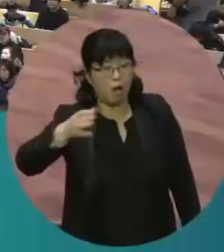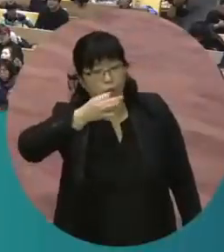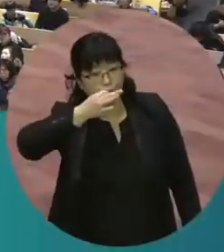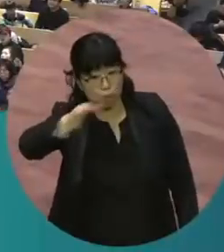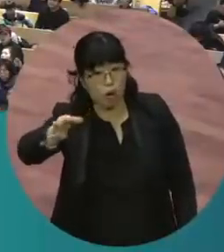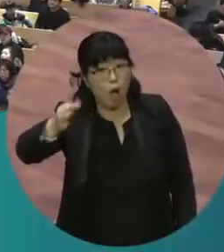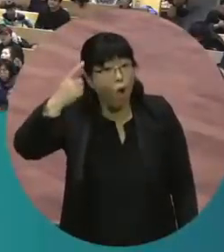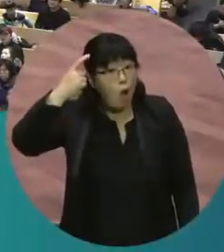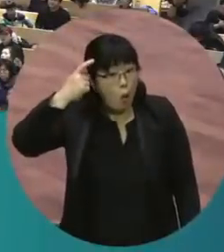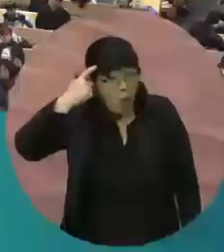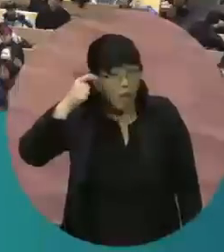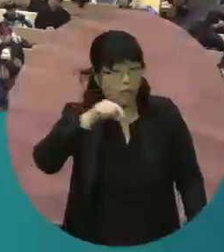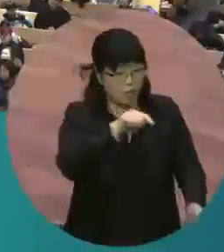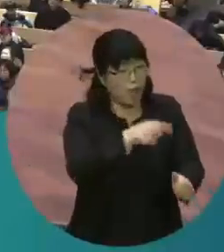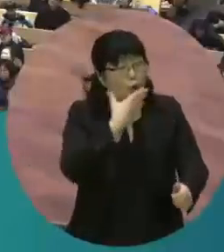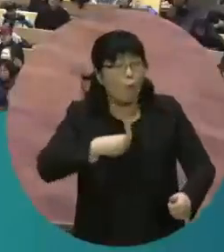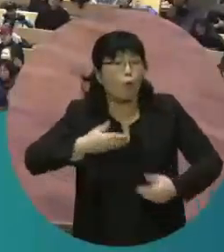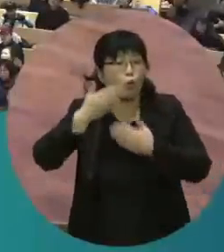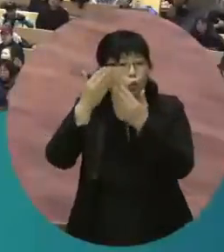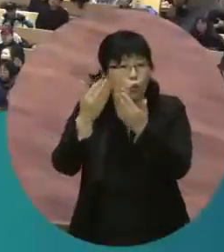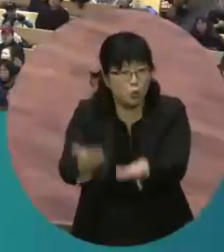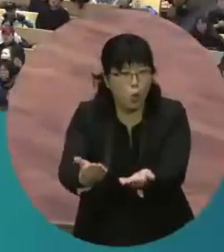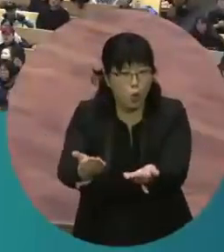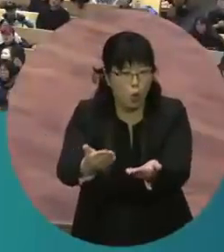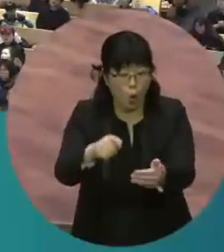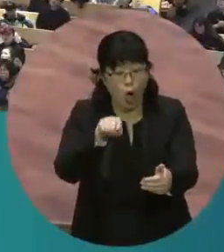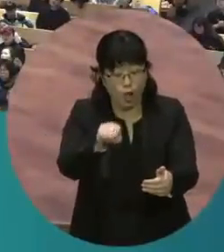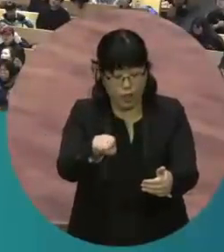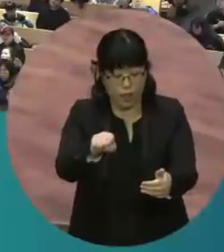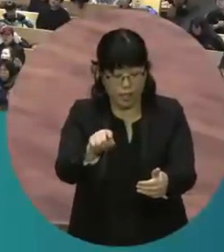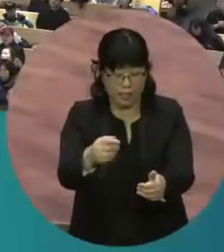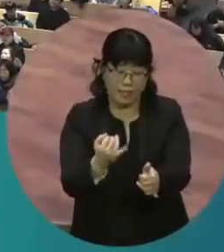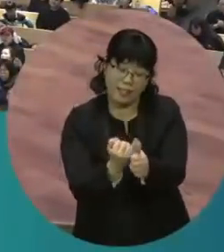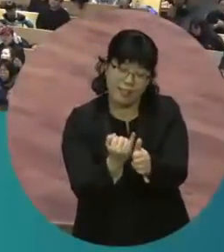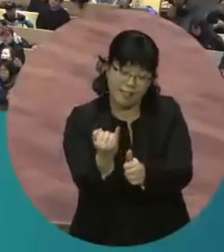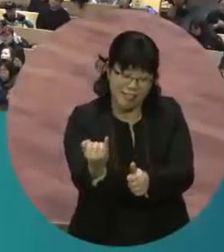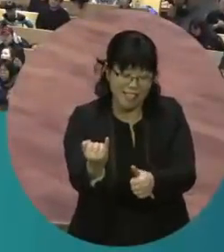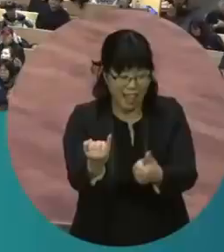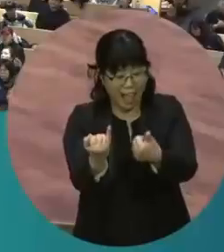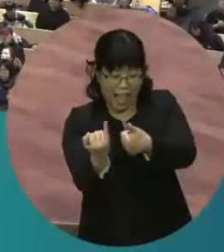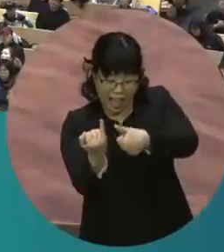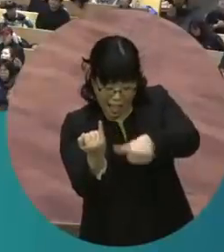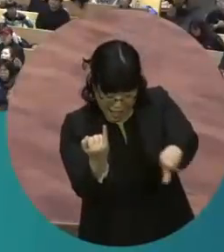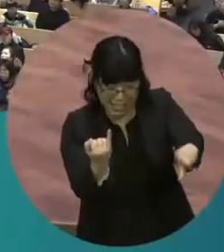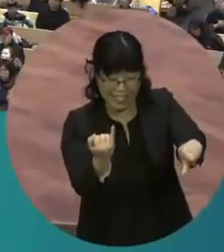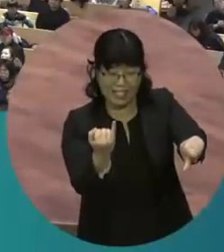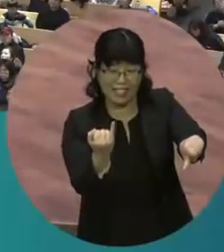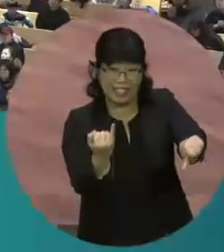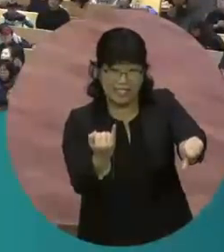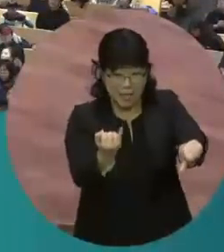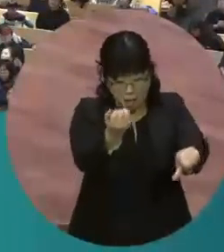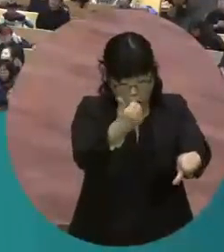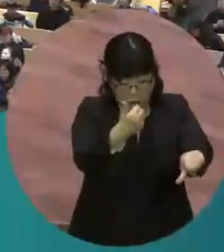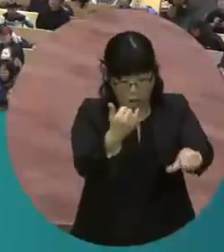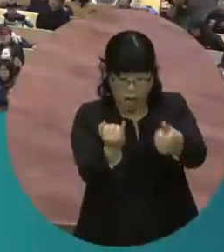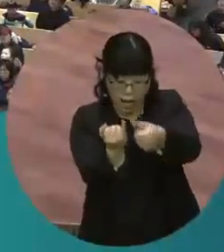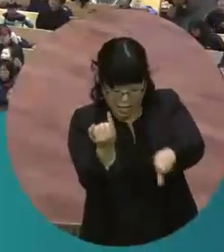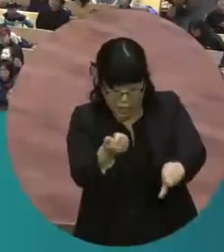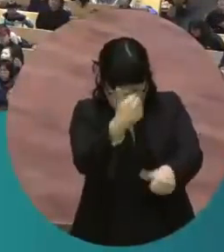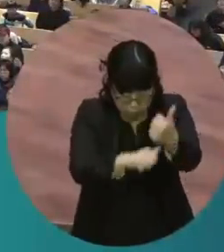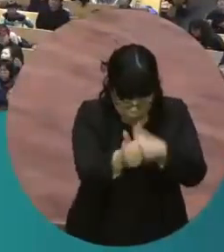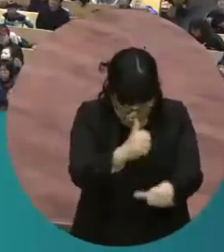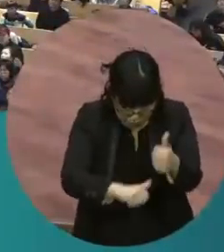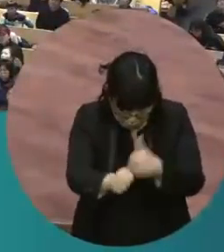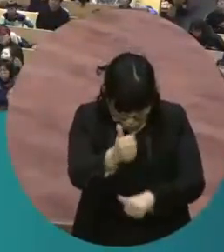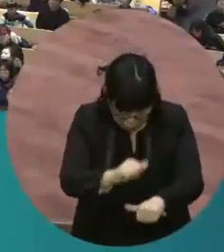아들을 낳아주게 하며 내가 그에게 복을 주어 그를 여러 민족의 어머니가 되게 하리니